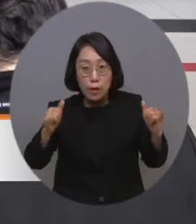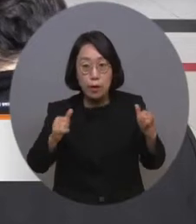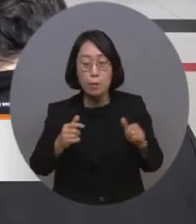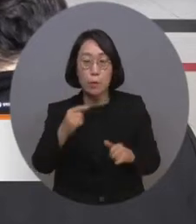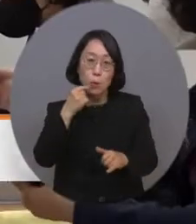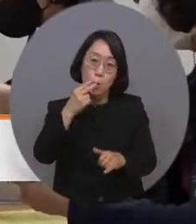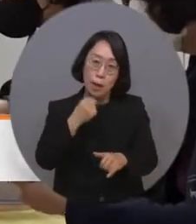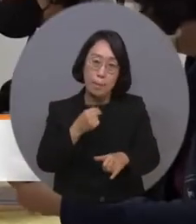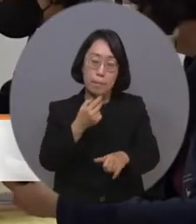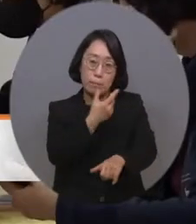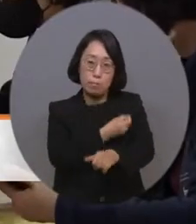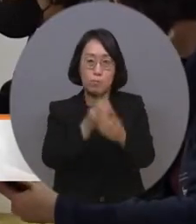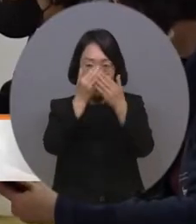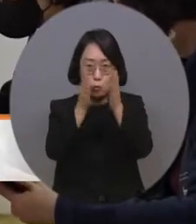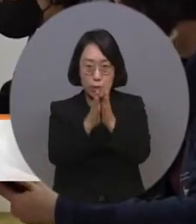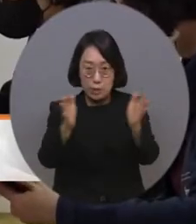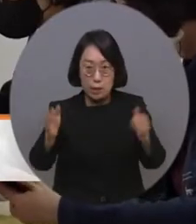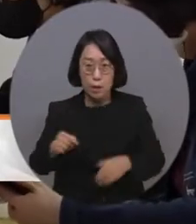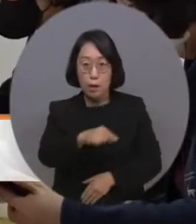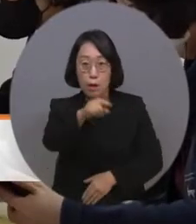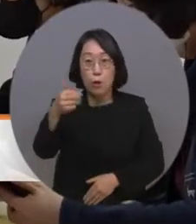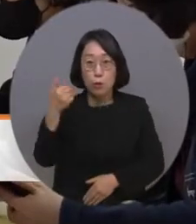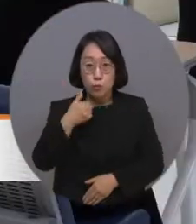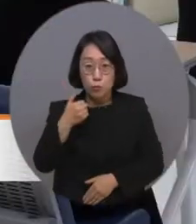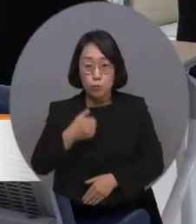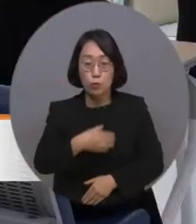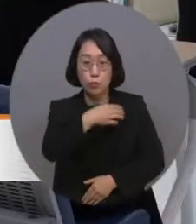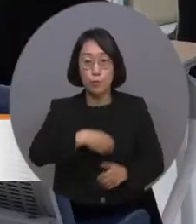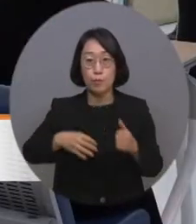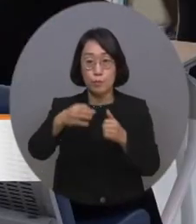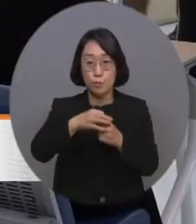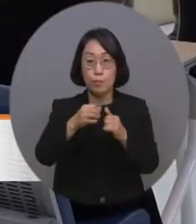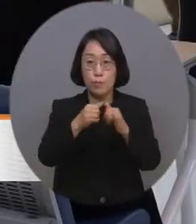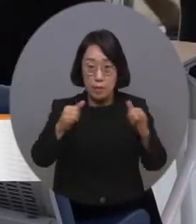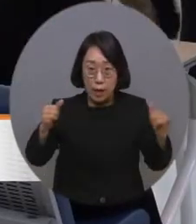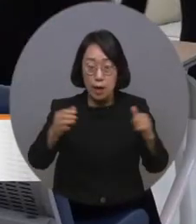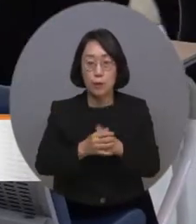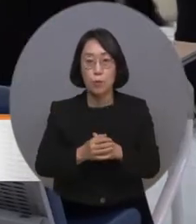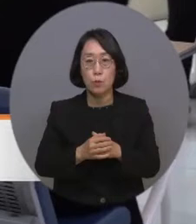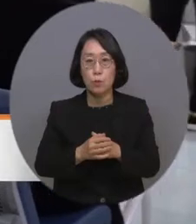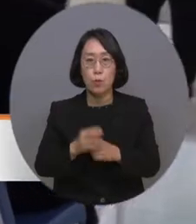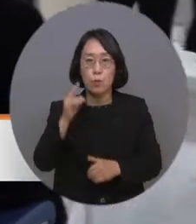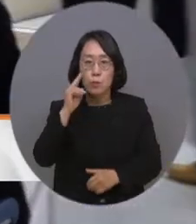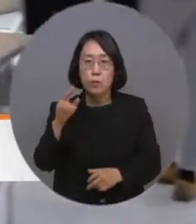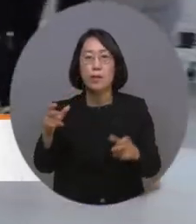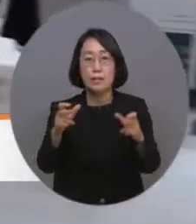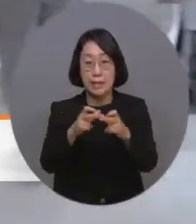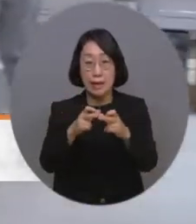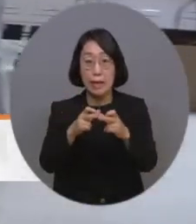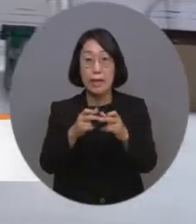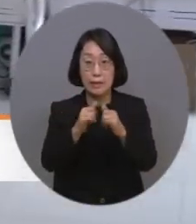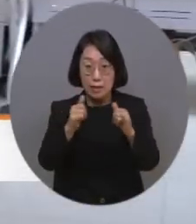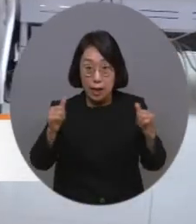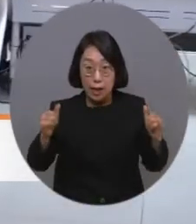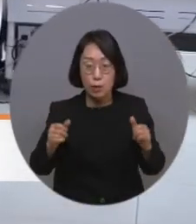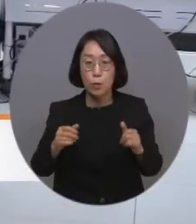있습니다. 대상은 원주시에 주소를 둔 의료급여 수급자와 정도가 심한 장애인,